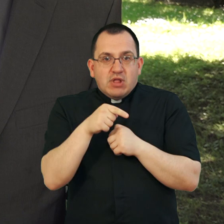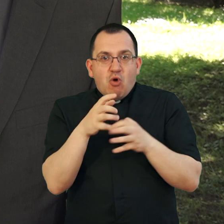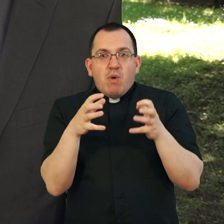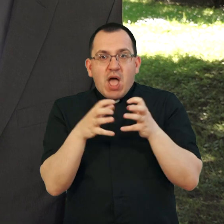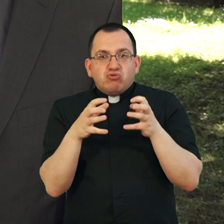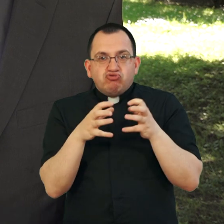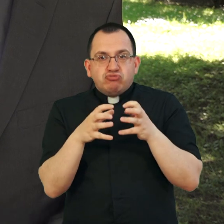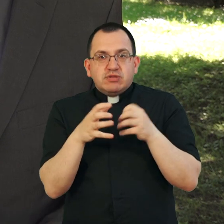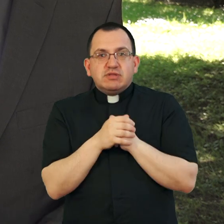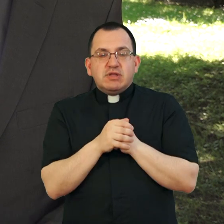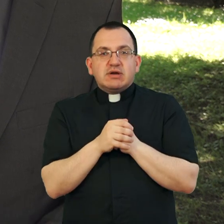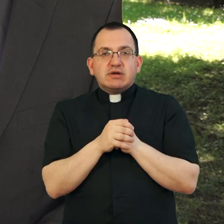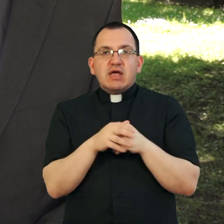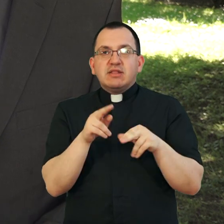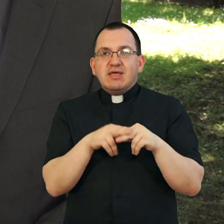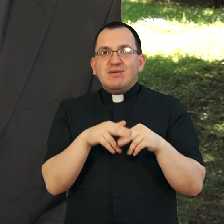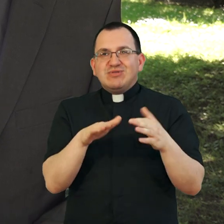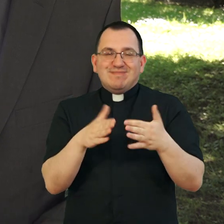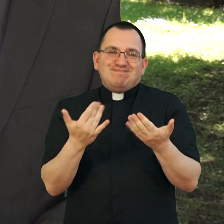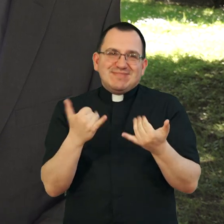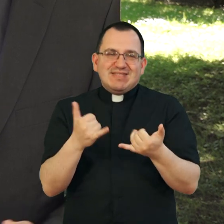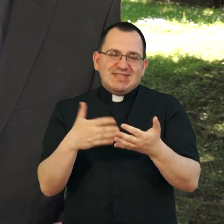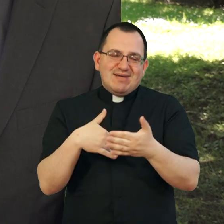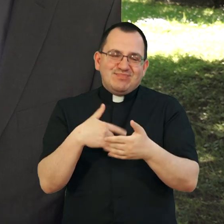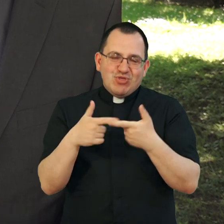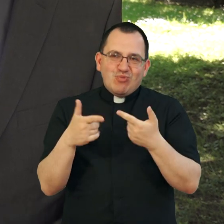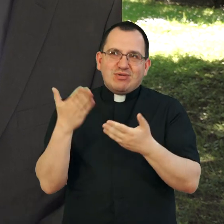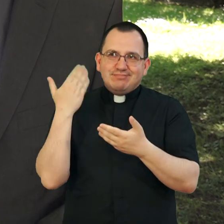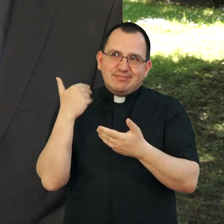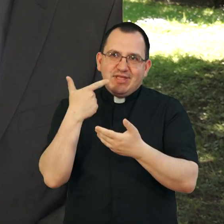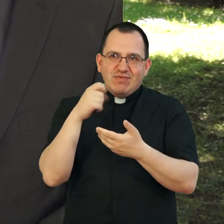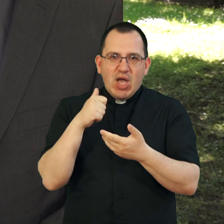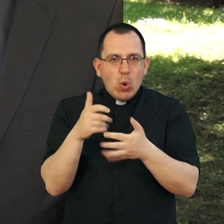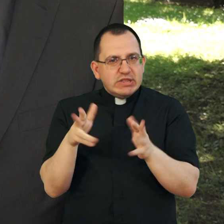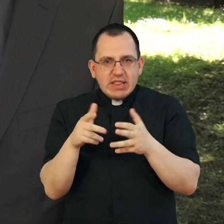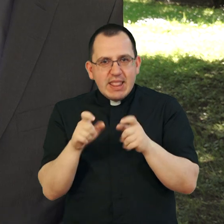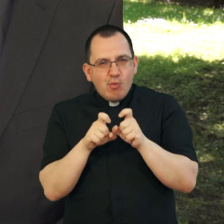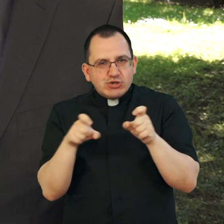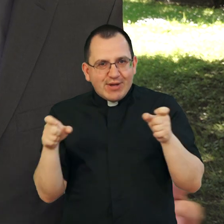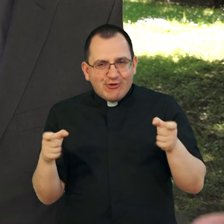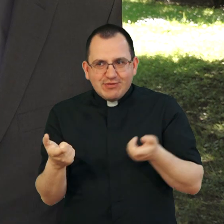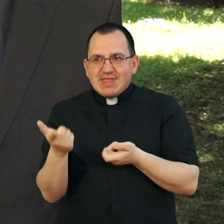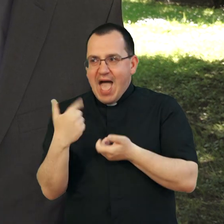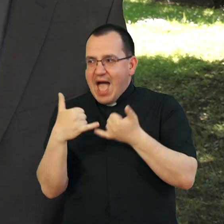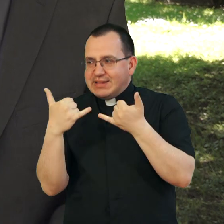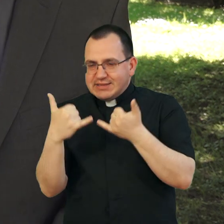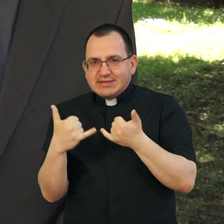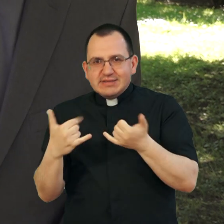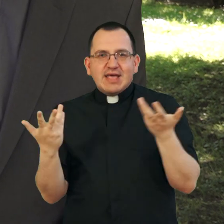susret, pogotovo nakon ove 2 godine ovog vremena kada smo bili u korona krizi pod raznim